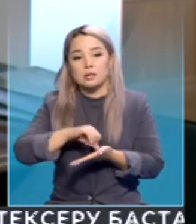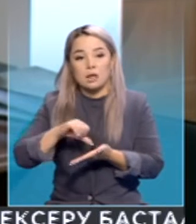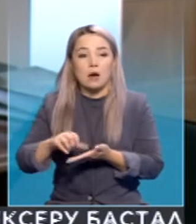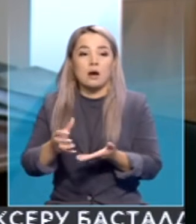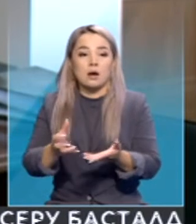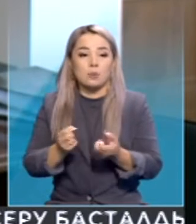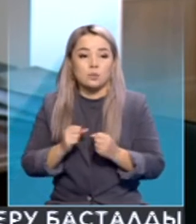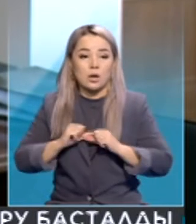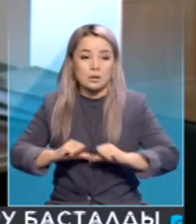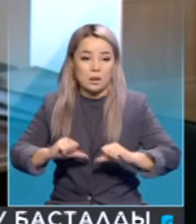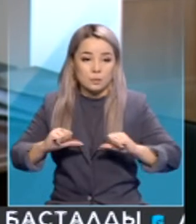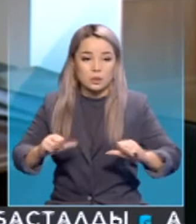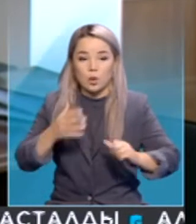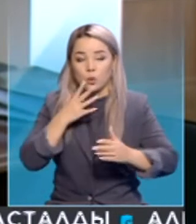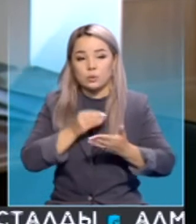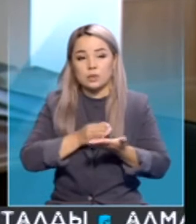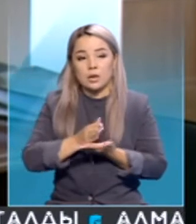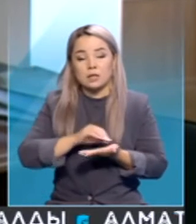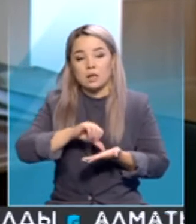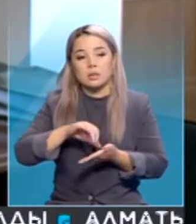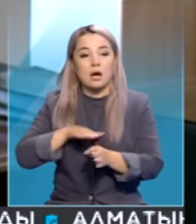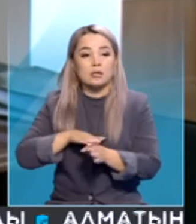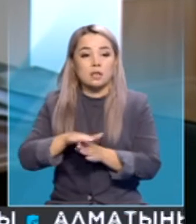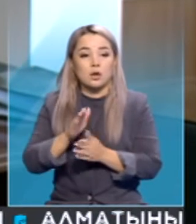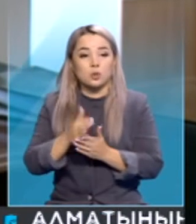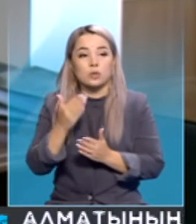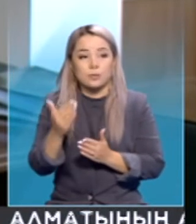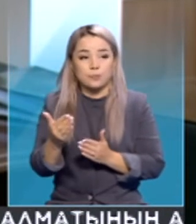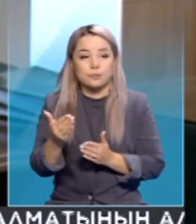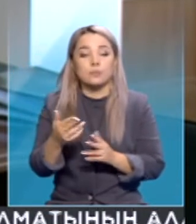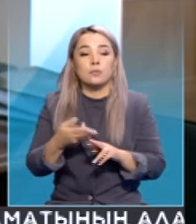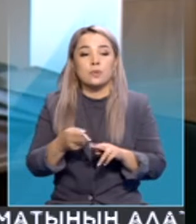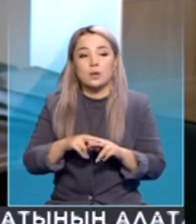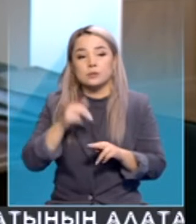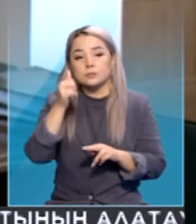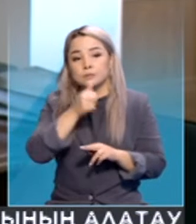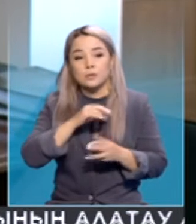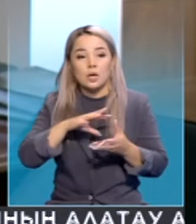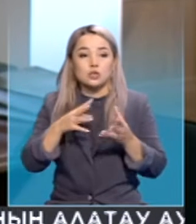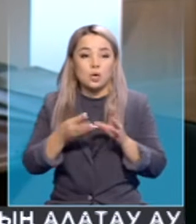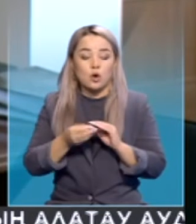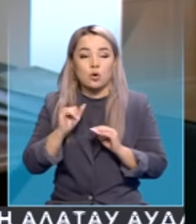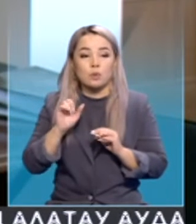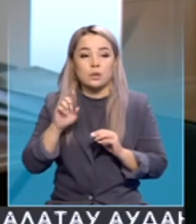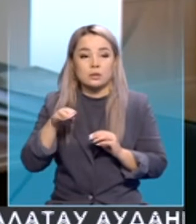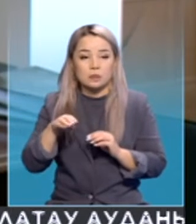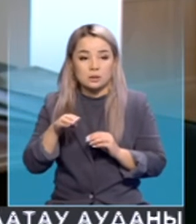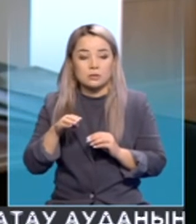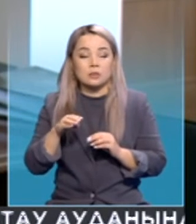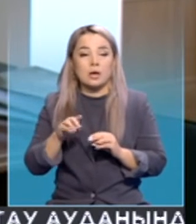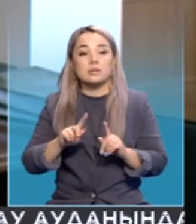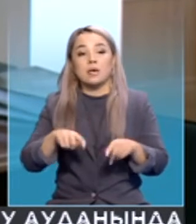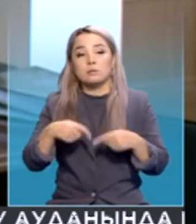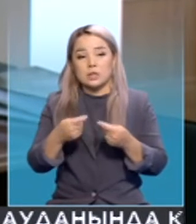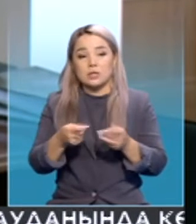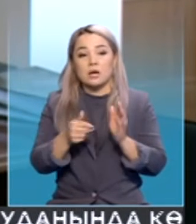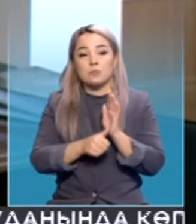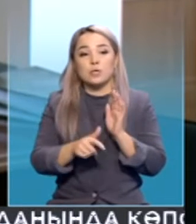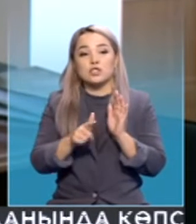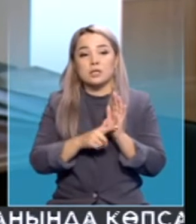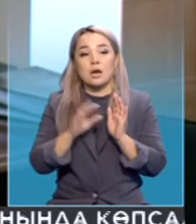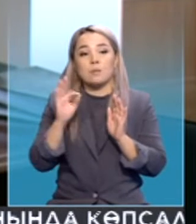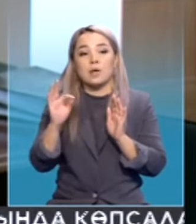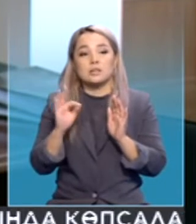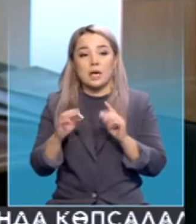қабылдау комиссиясы қазіргі кезде өз қызметін атқаруда. Биылғы жылы жалпы ұбт тапсырушылардың